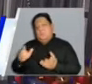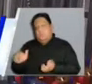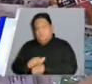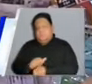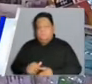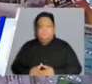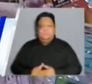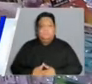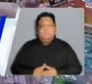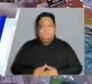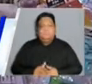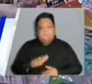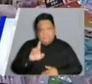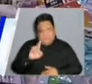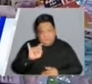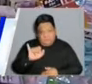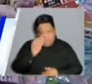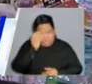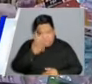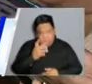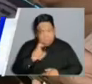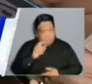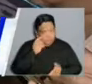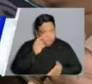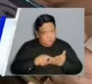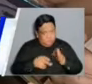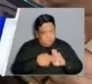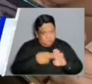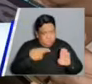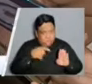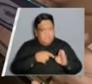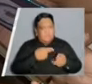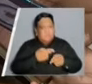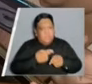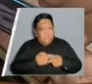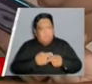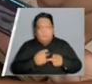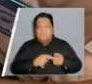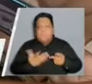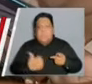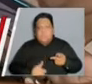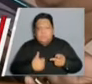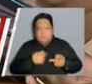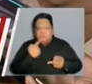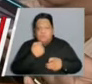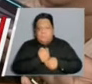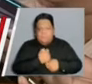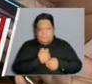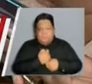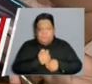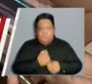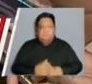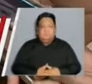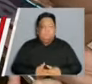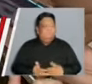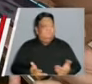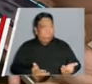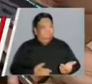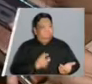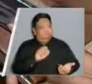may pangalan at address ng manufacturer o importer. Iba-iba naman yan, makikipag-compare nila yung prices. Ano? So may choice